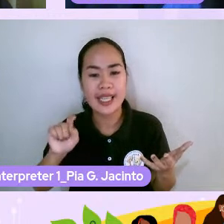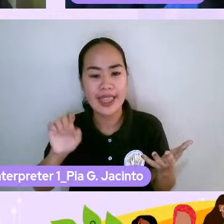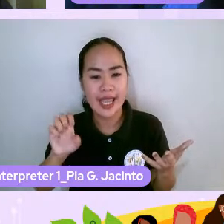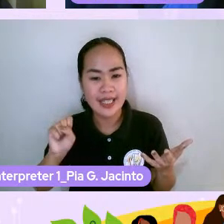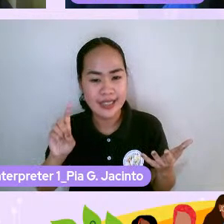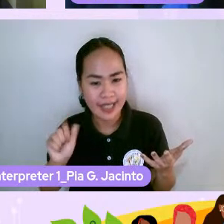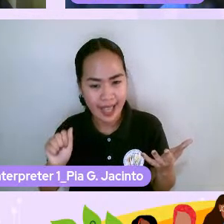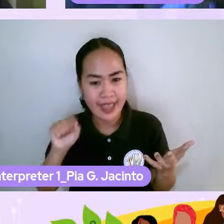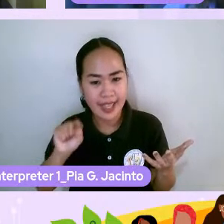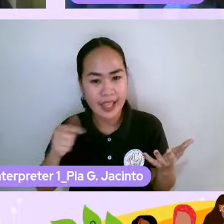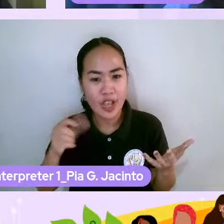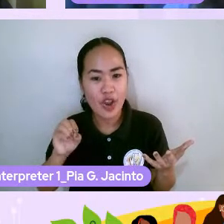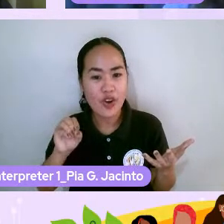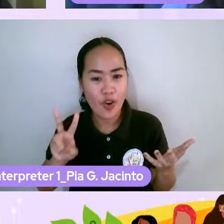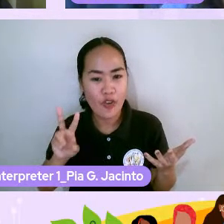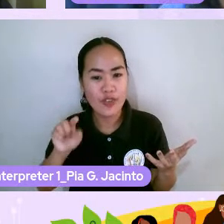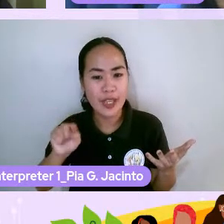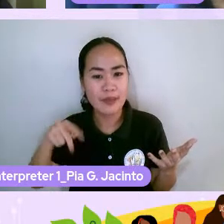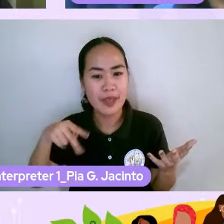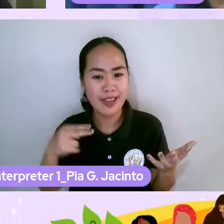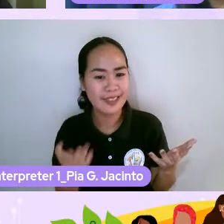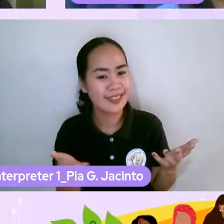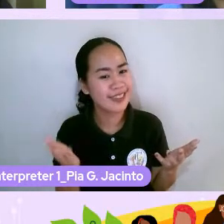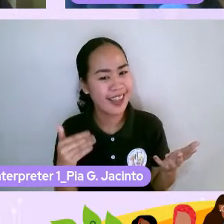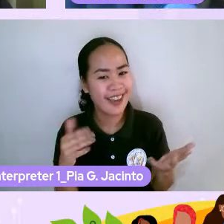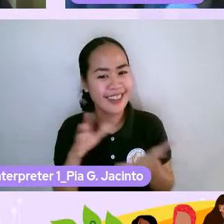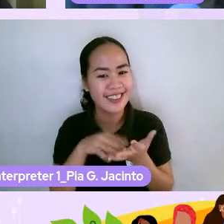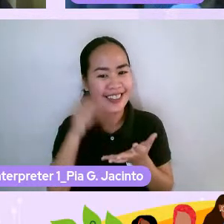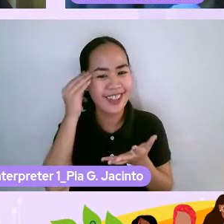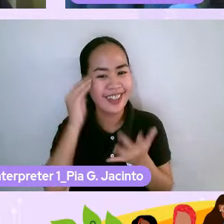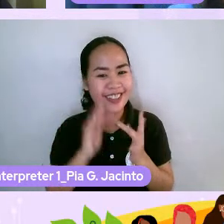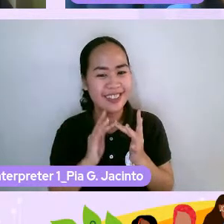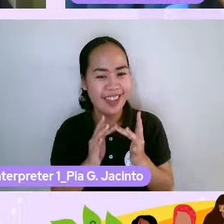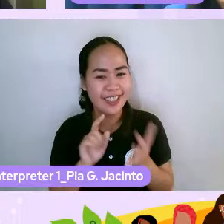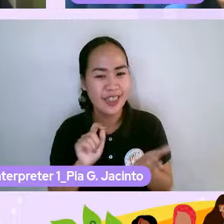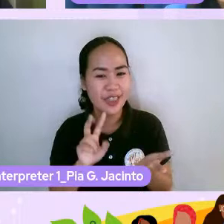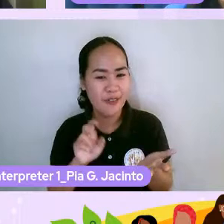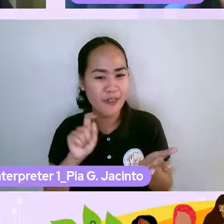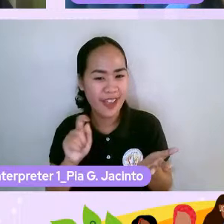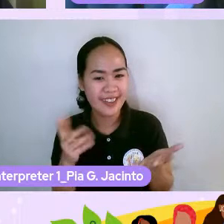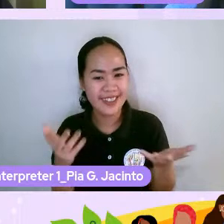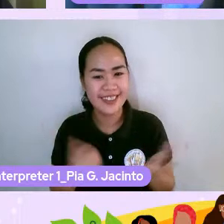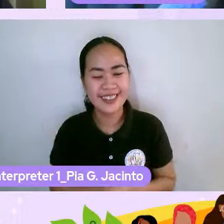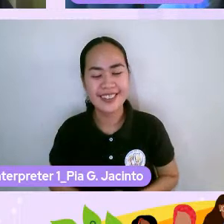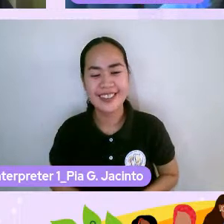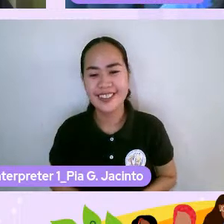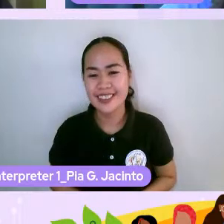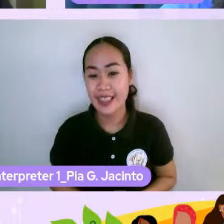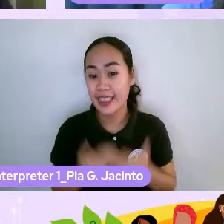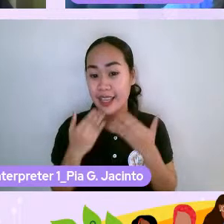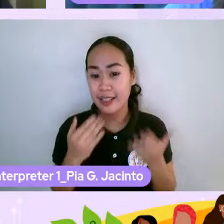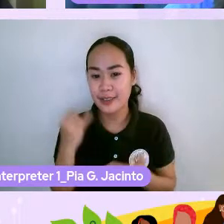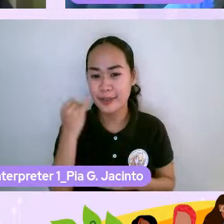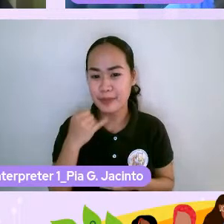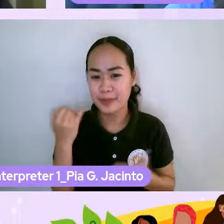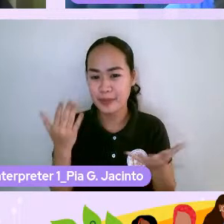www.e-testa.gov.ph. So tara po at mag-aral through TVET. Thank you, Ms. Jax. Yes, Ms.